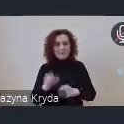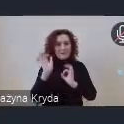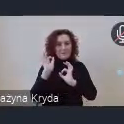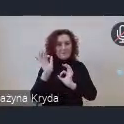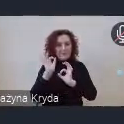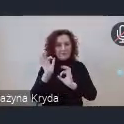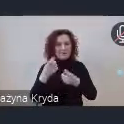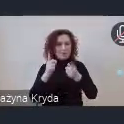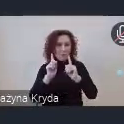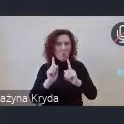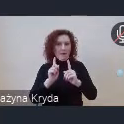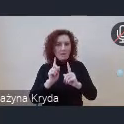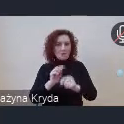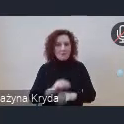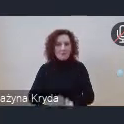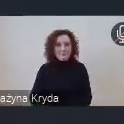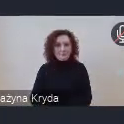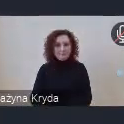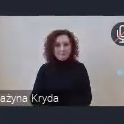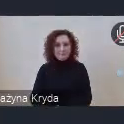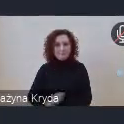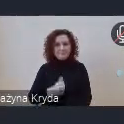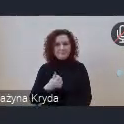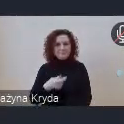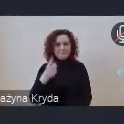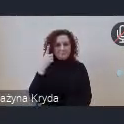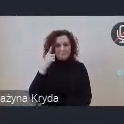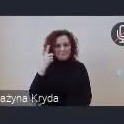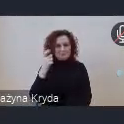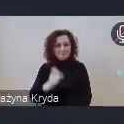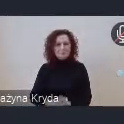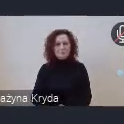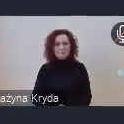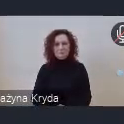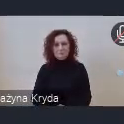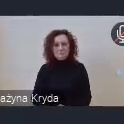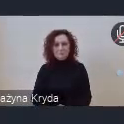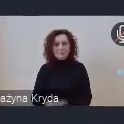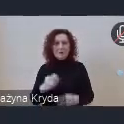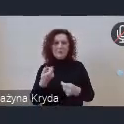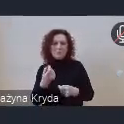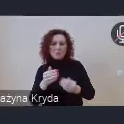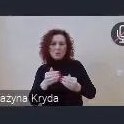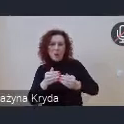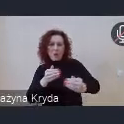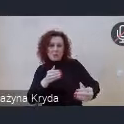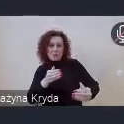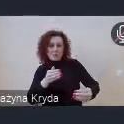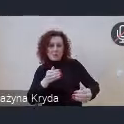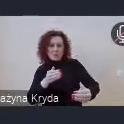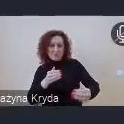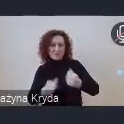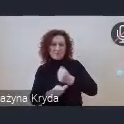żeby ta informacja dotarła do mózgu i została przetworzona potrzeba tam wiecie ułamka sekundy dlatego nie powinno się na samym kraju na samej krawędzi